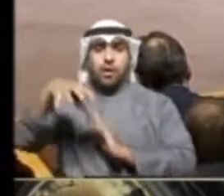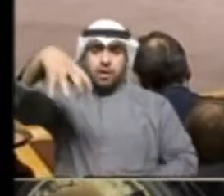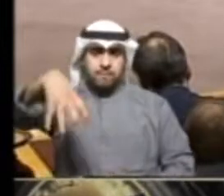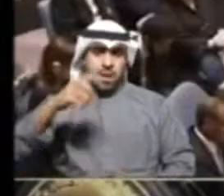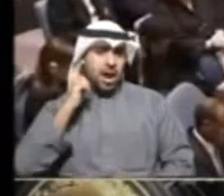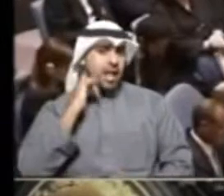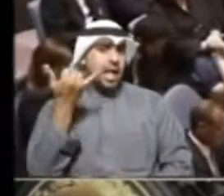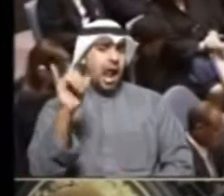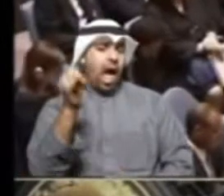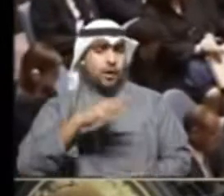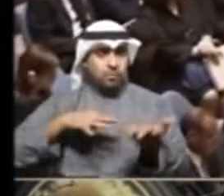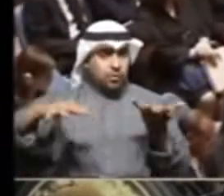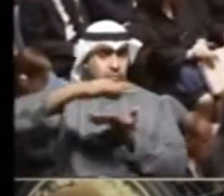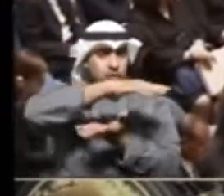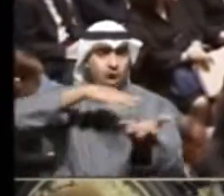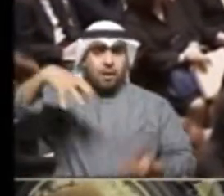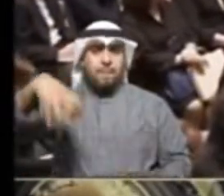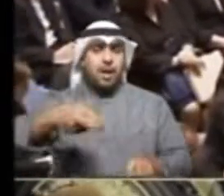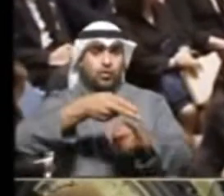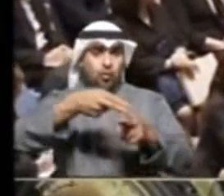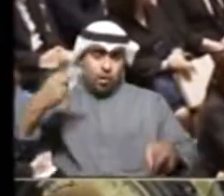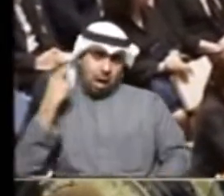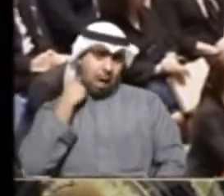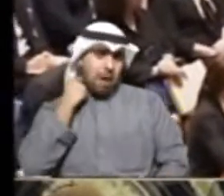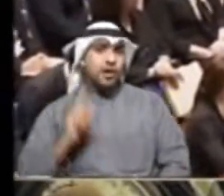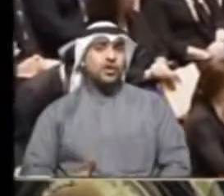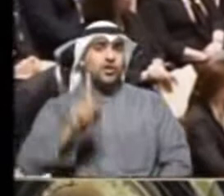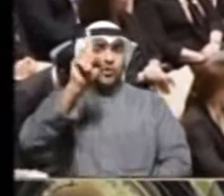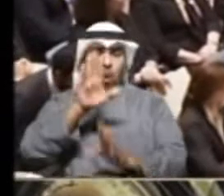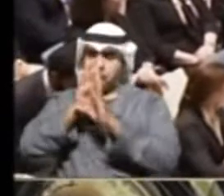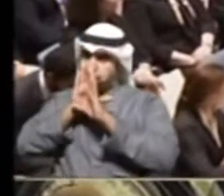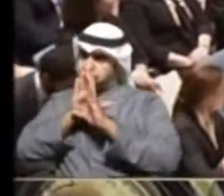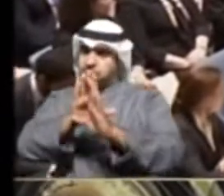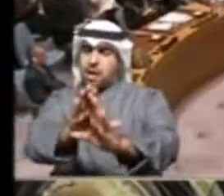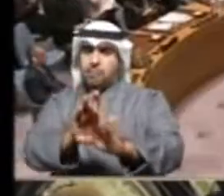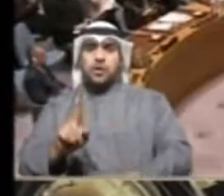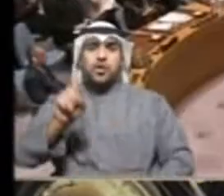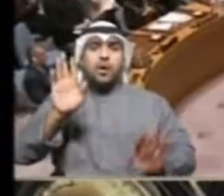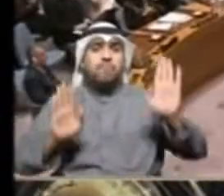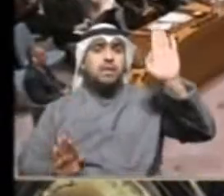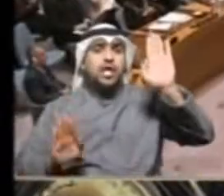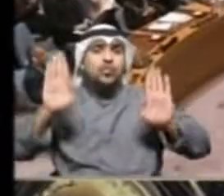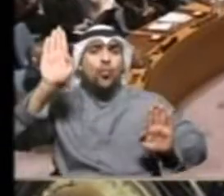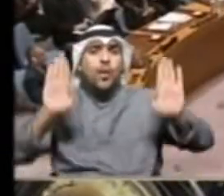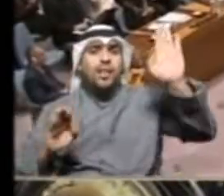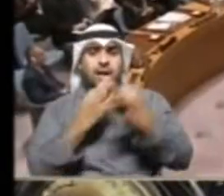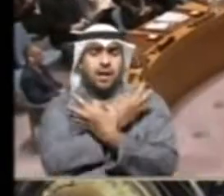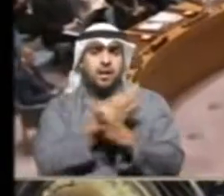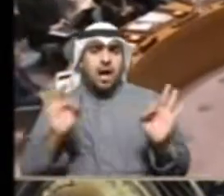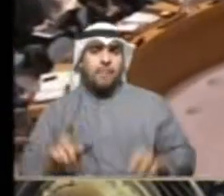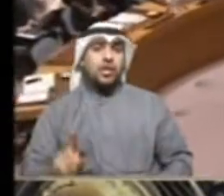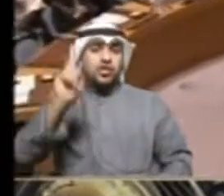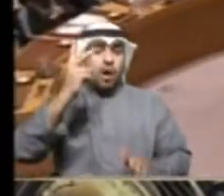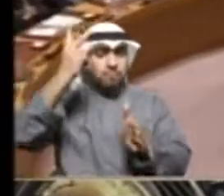العربية الشائكة بشكل يساهم في تسليط الضوء عليها وكسب أصوات الدول الأعضاء للخروج بقرارات